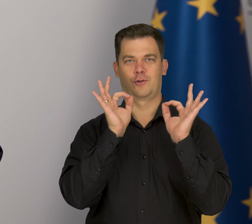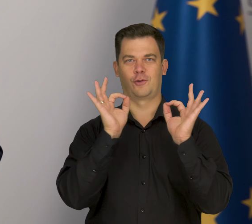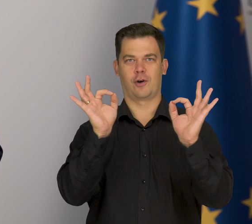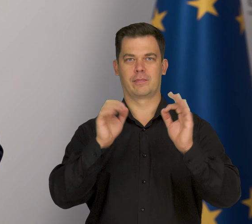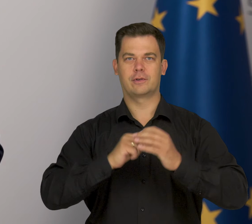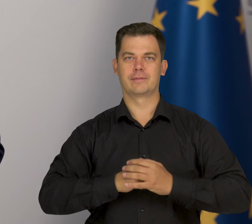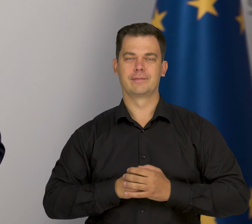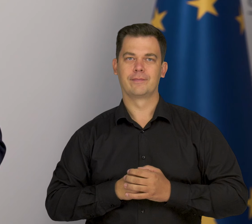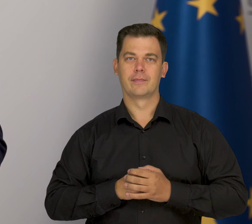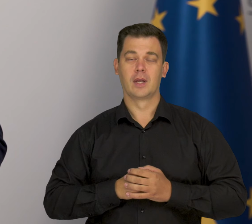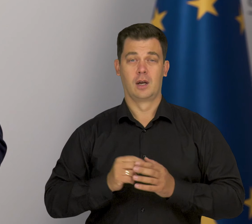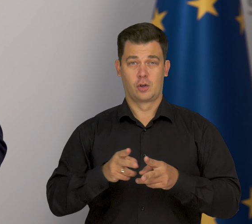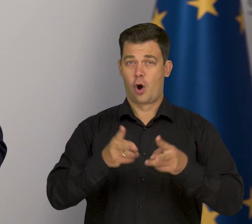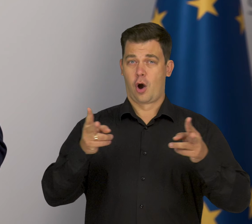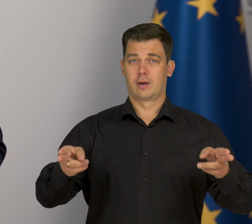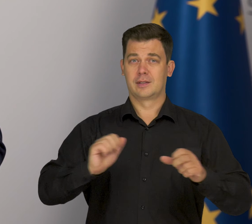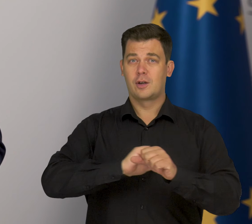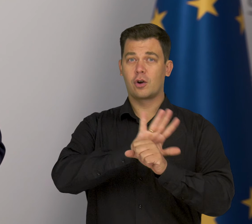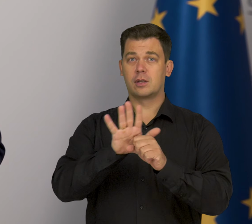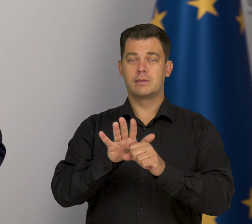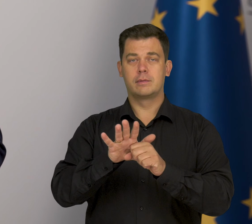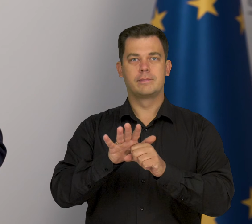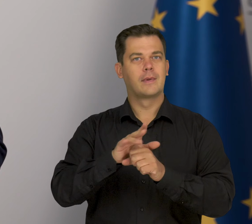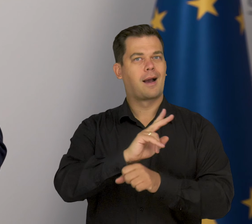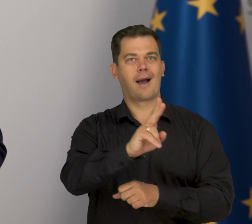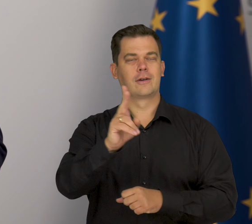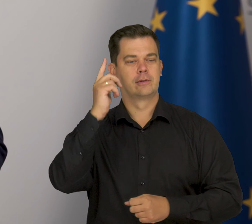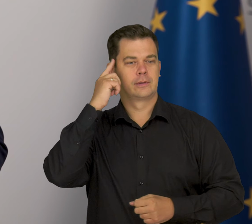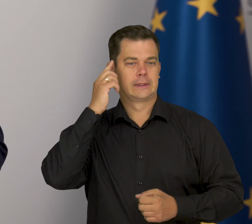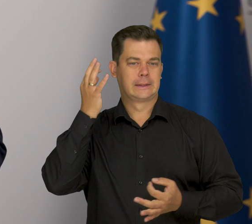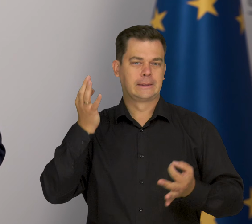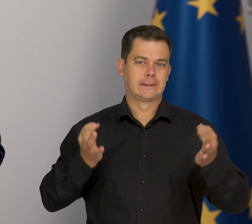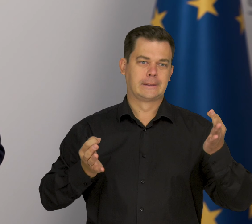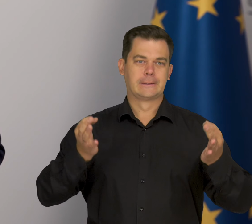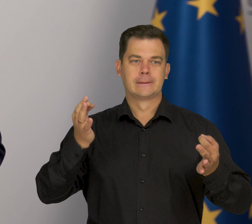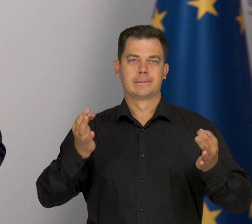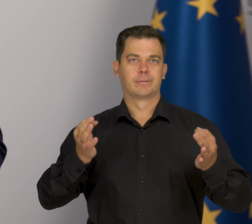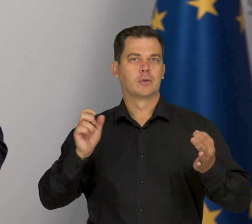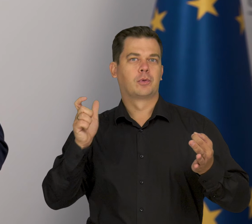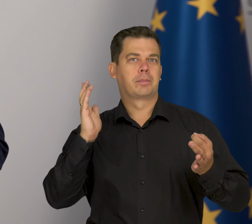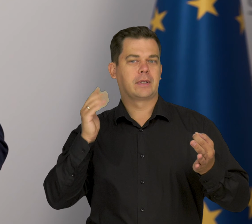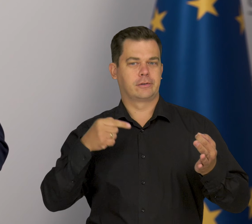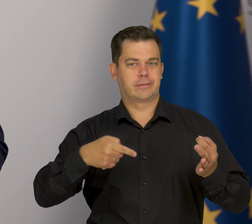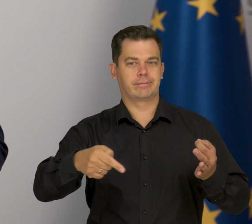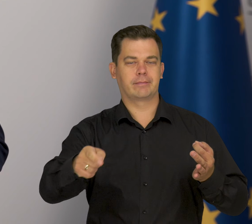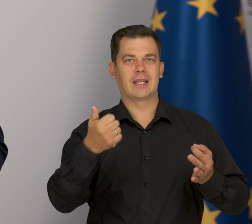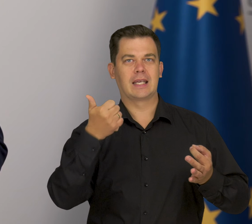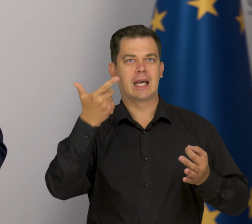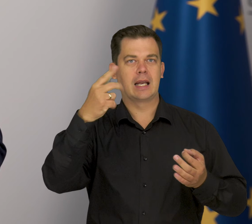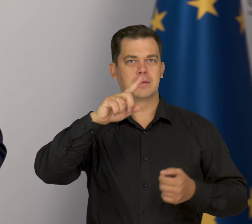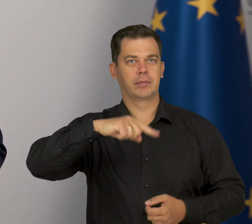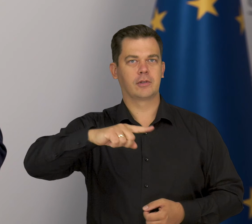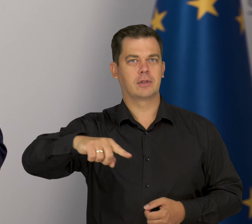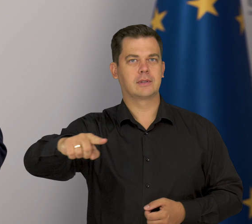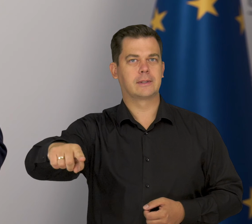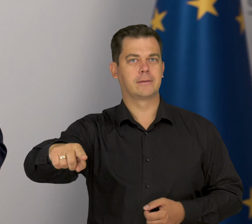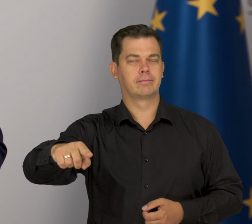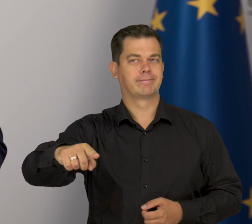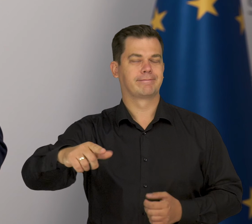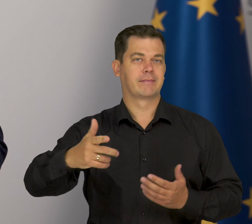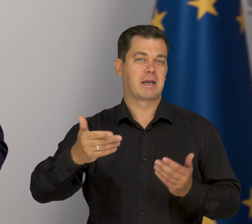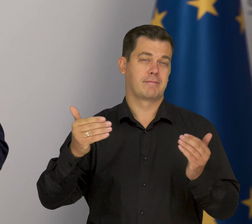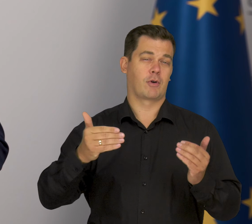dobro. W czasach pandemii każdy z nas stawia sobie pytanie, co przyniosą najbliższe